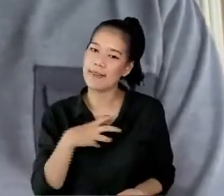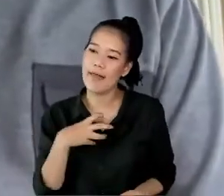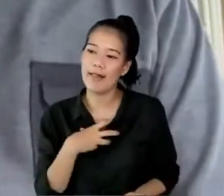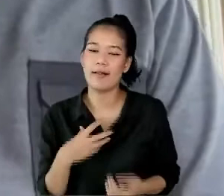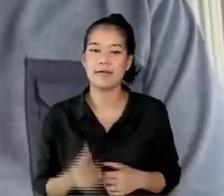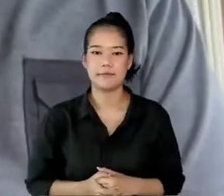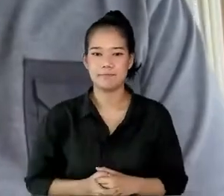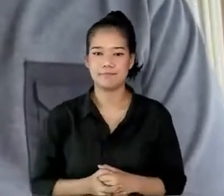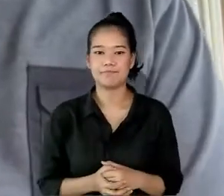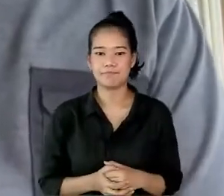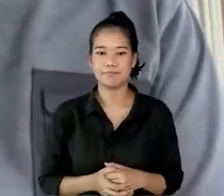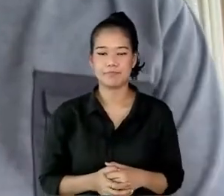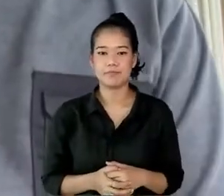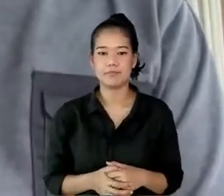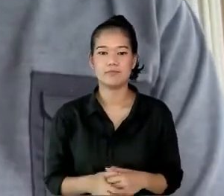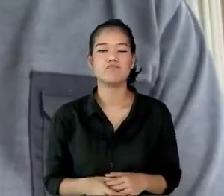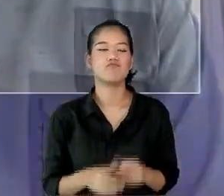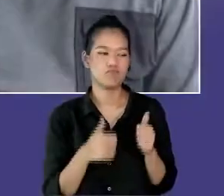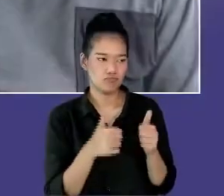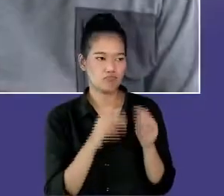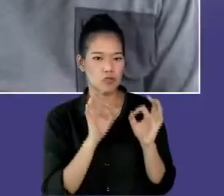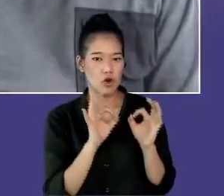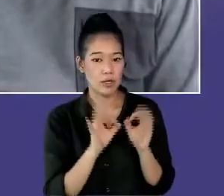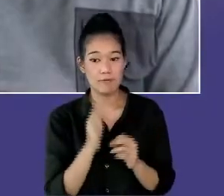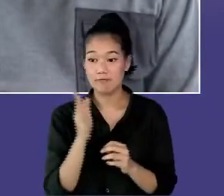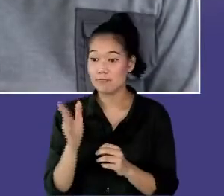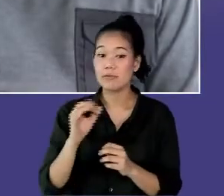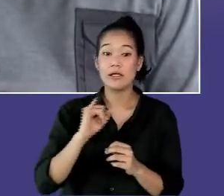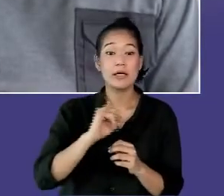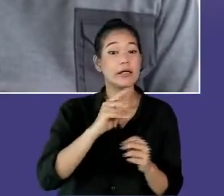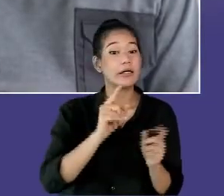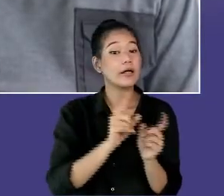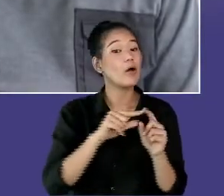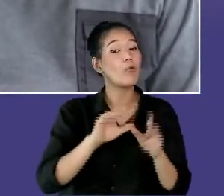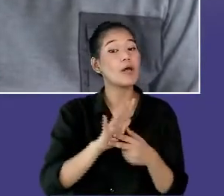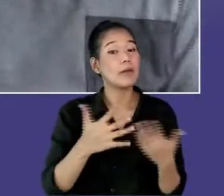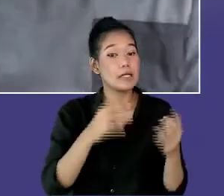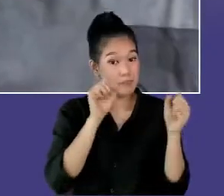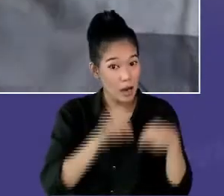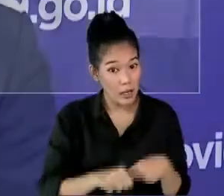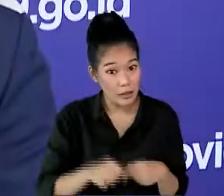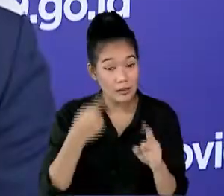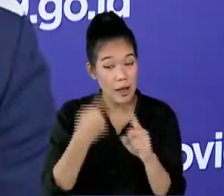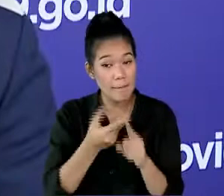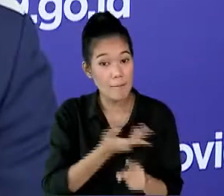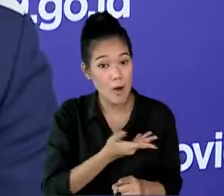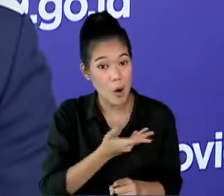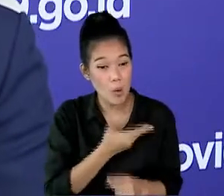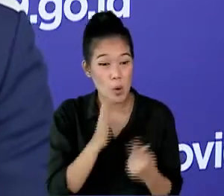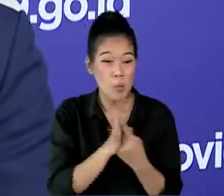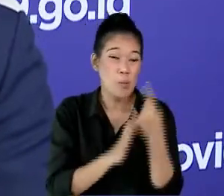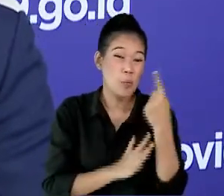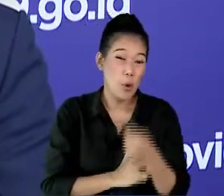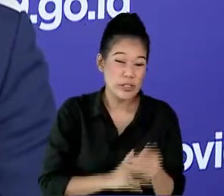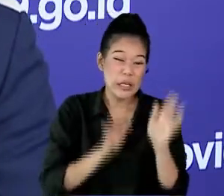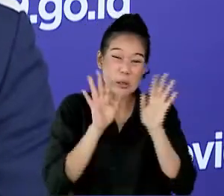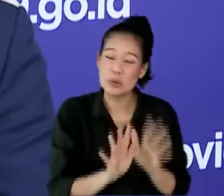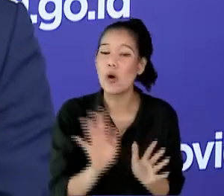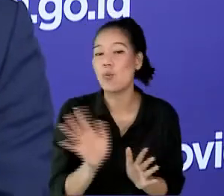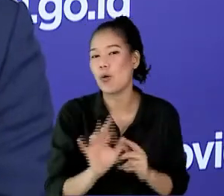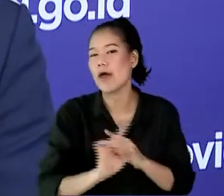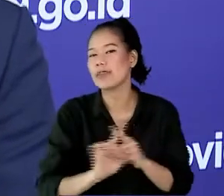mental gitu loh. Oke. Bang Irwan, gimana? Sepakat atau ingin menambahkan bahwa memang proyek ini bukan sekedar proyek tapi